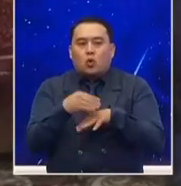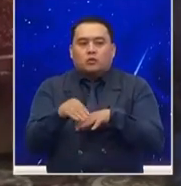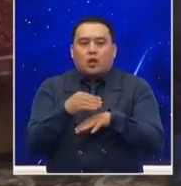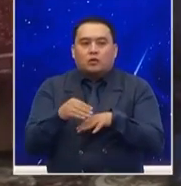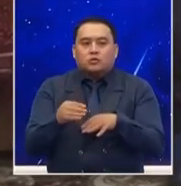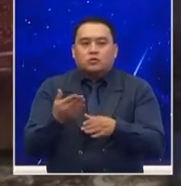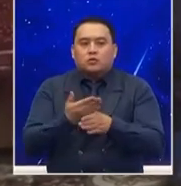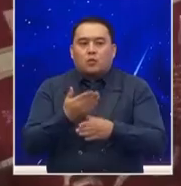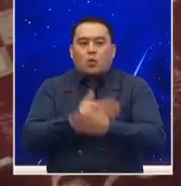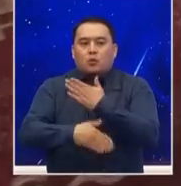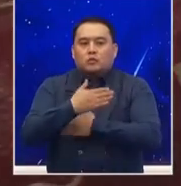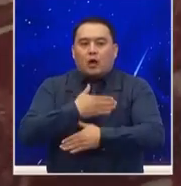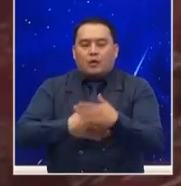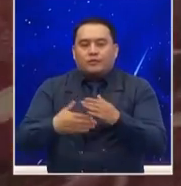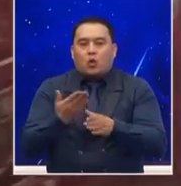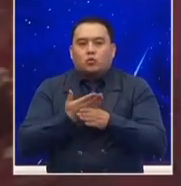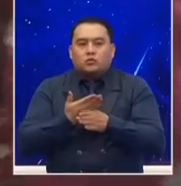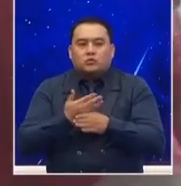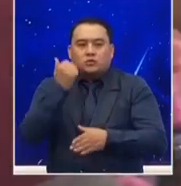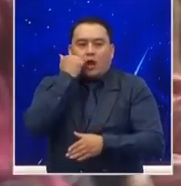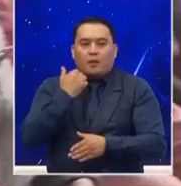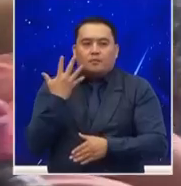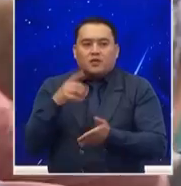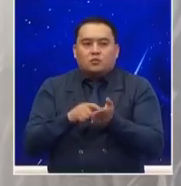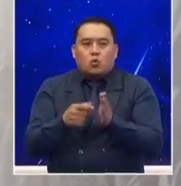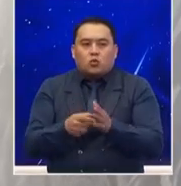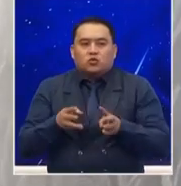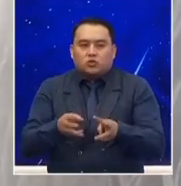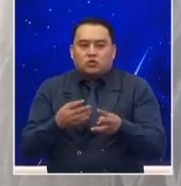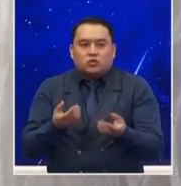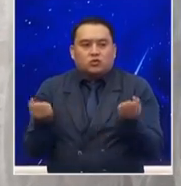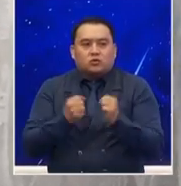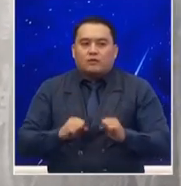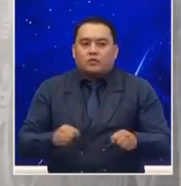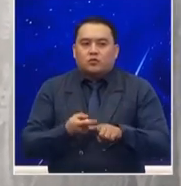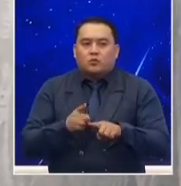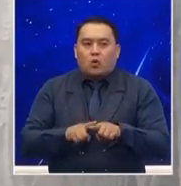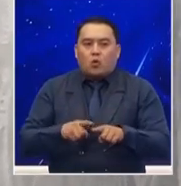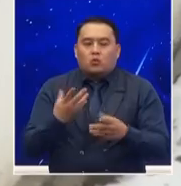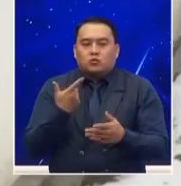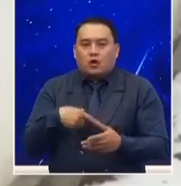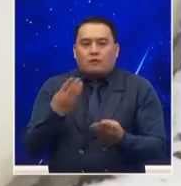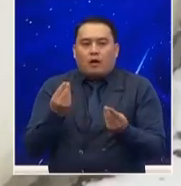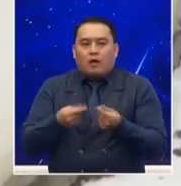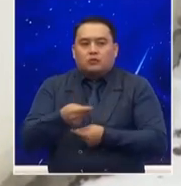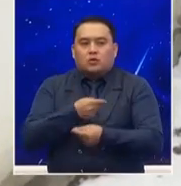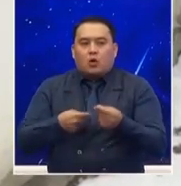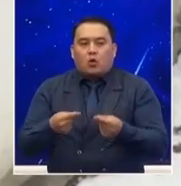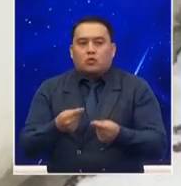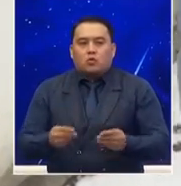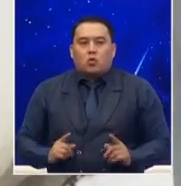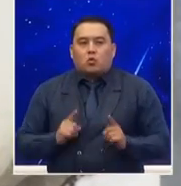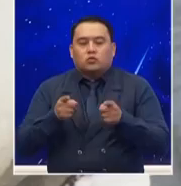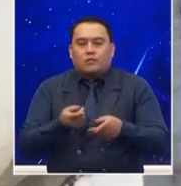берілер жәрдемақыға күн көріп келеді. Қысты күні 5 бөлмелі үйді жылту оңай емес дейді. Осы тұста өз қалталарынан қаражат шығарып, көмір түсіріп